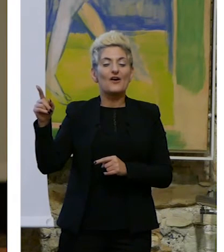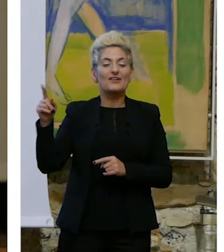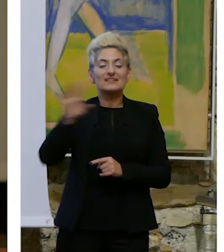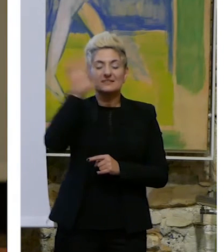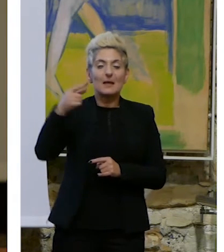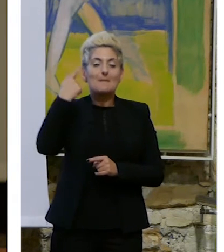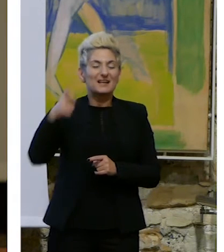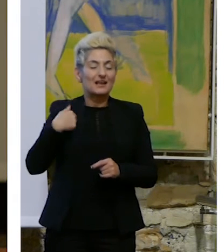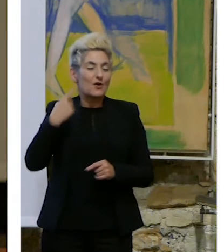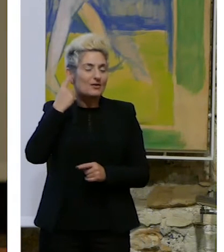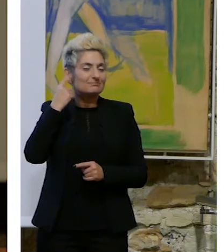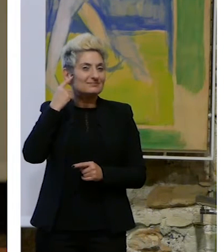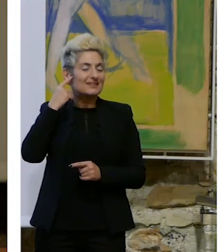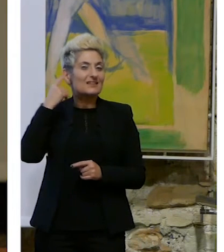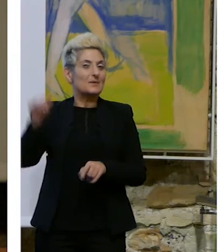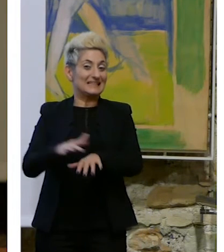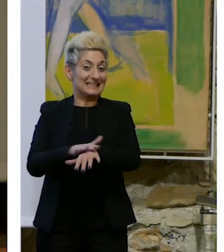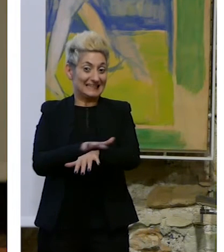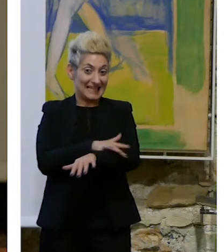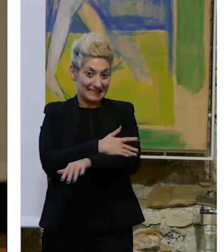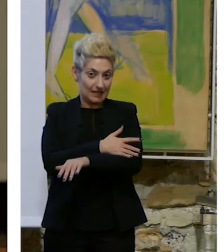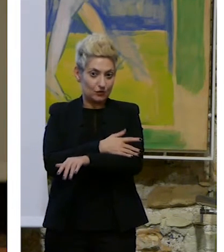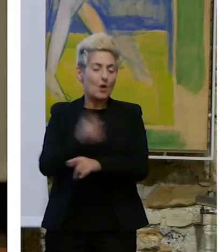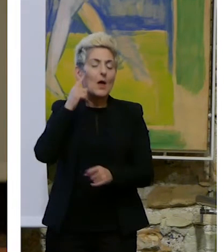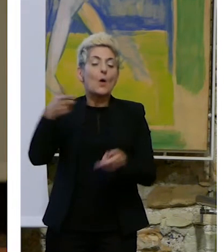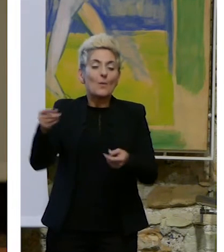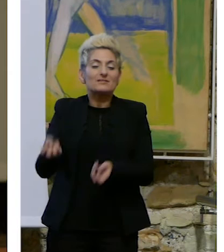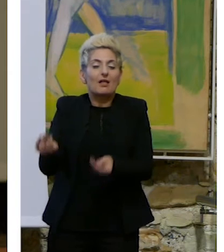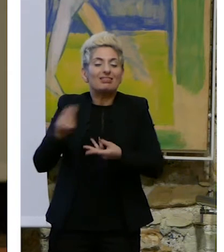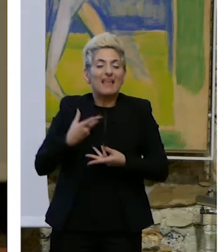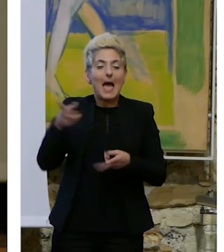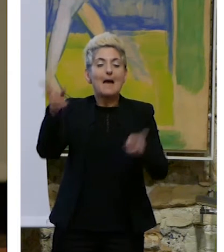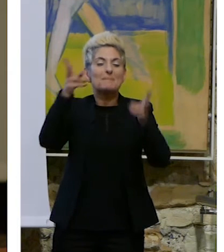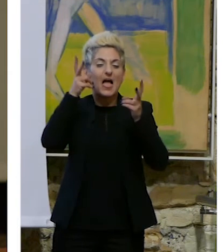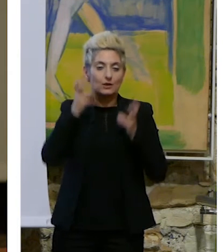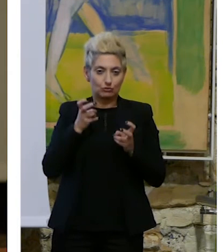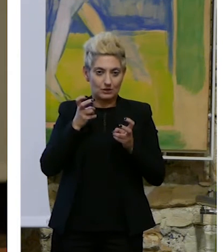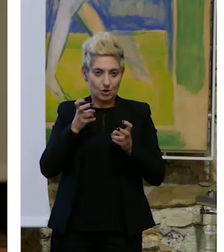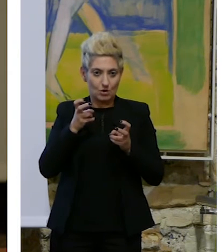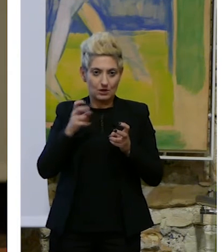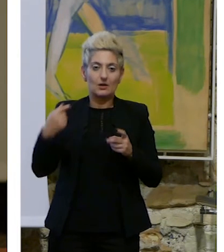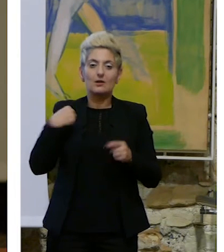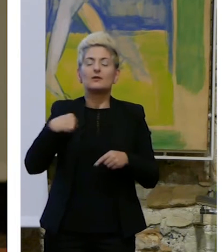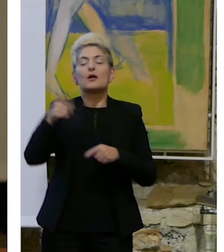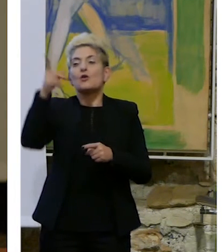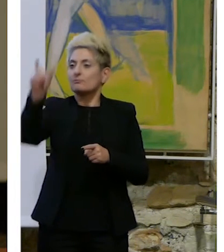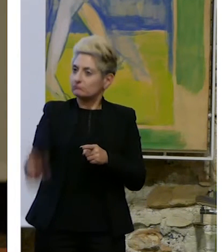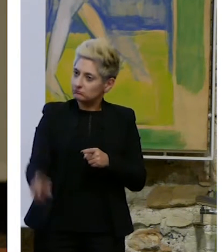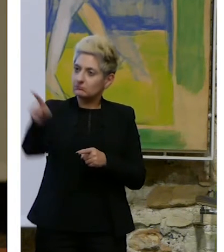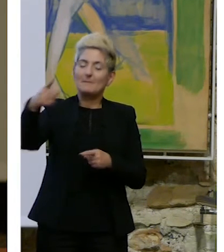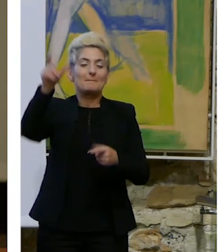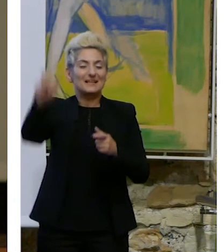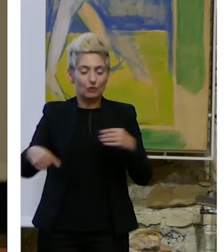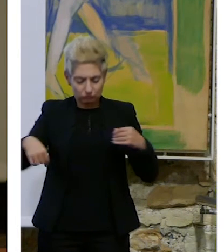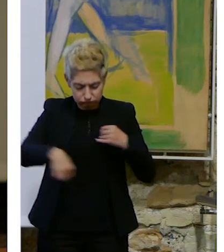con i sensi e questo ci dà una percezione, cioè io seduto davanti a un violoncello che suona sento